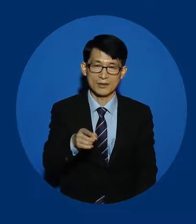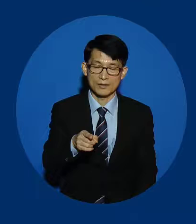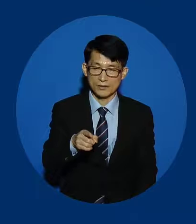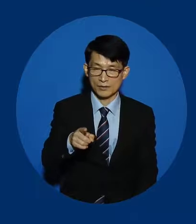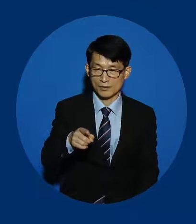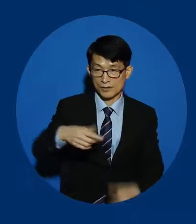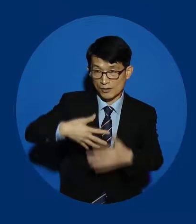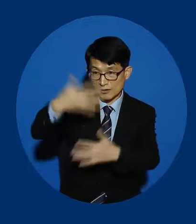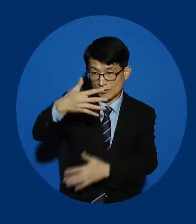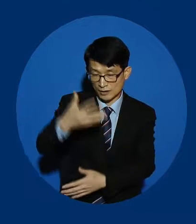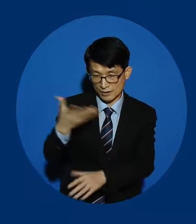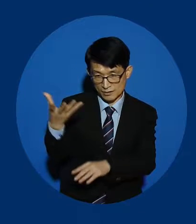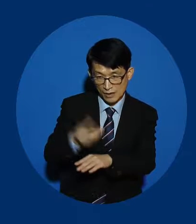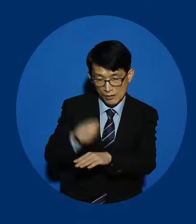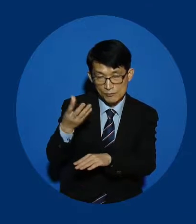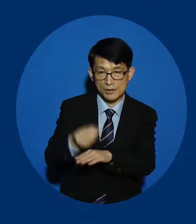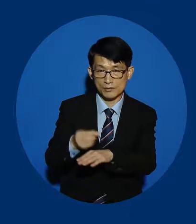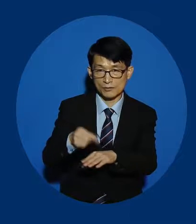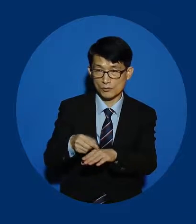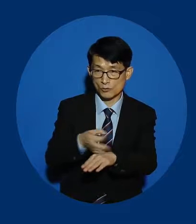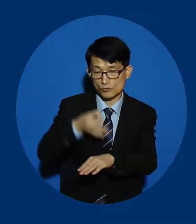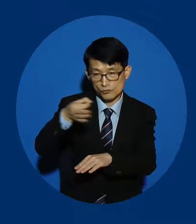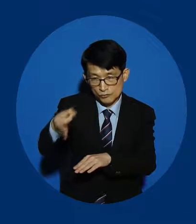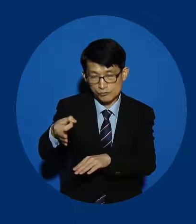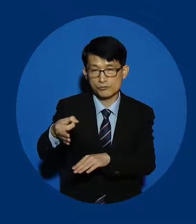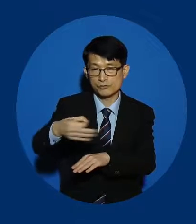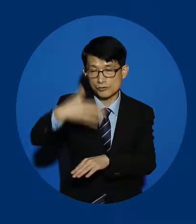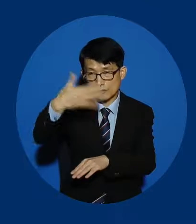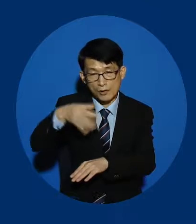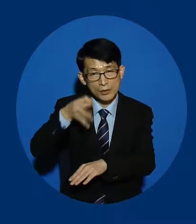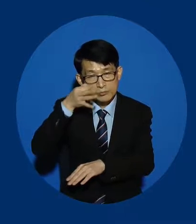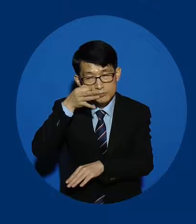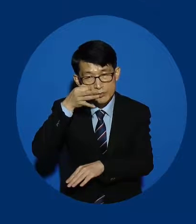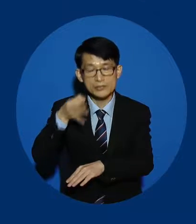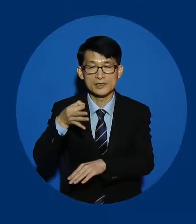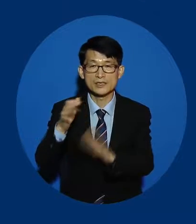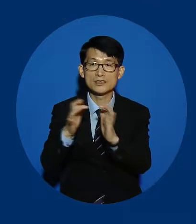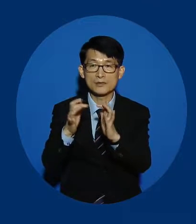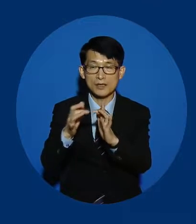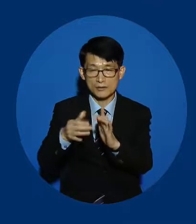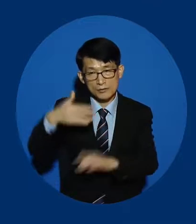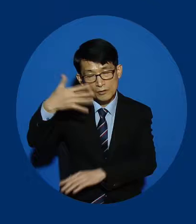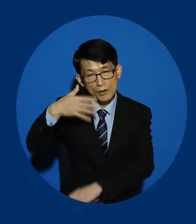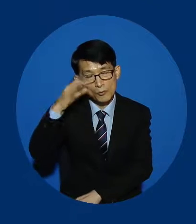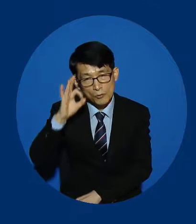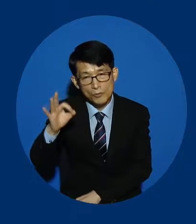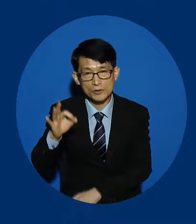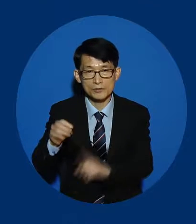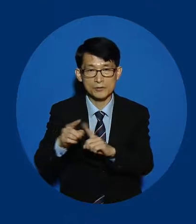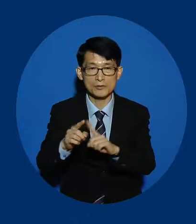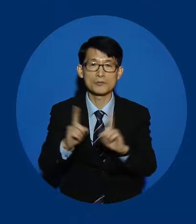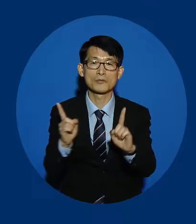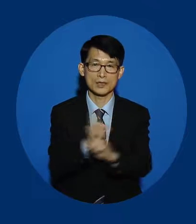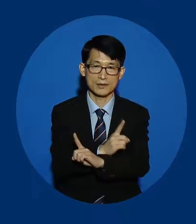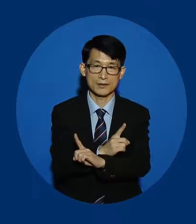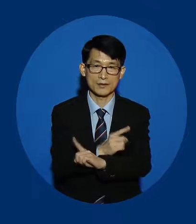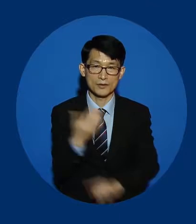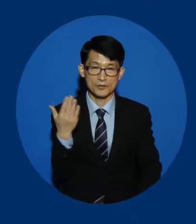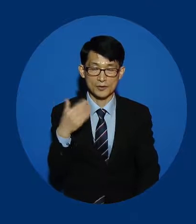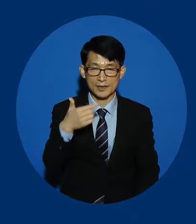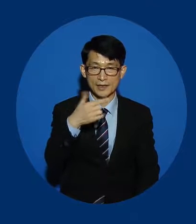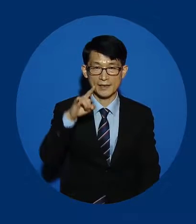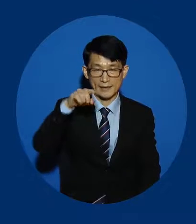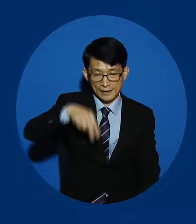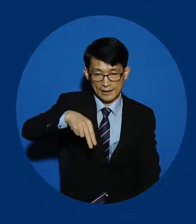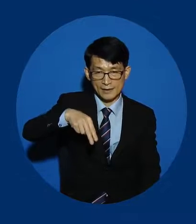다운 받거나 직접적으로 보는 그런 서비스가 굉장히 많이 늘었습니다. 그 넷플릭스가 요즘